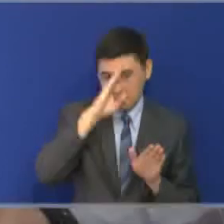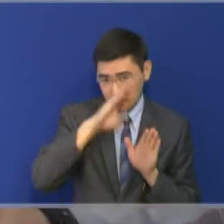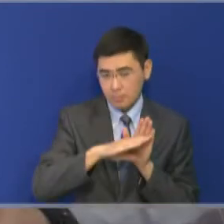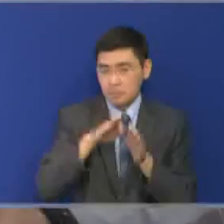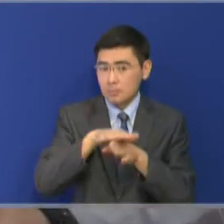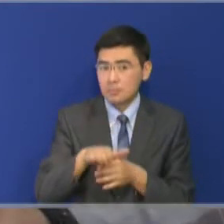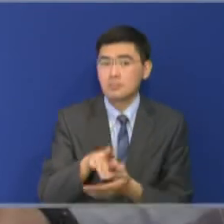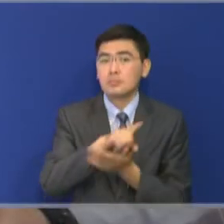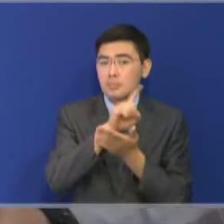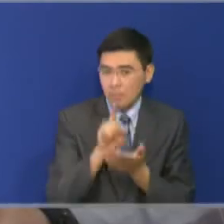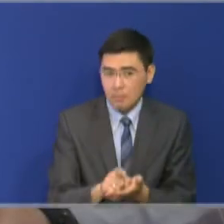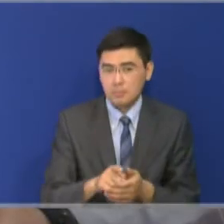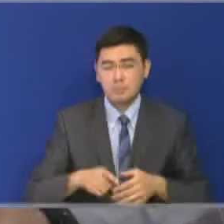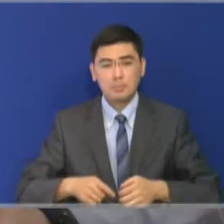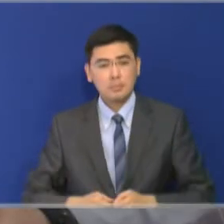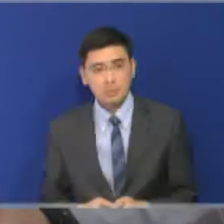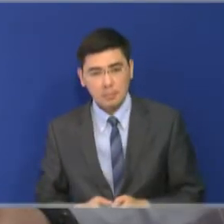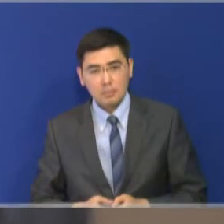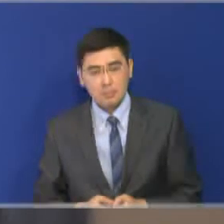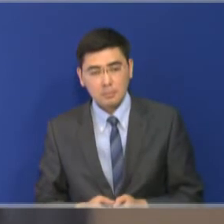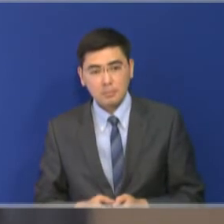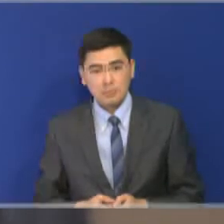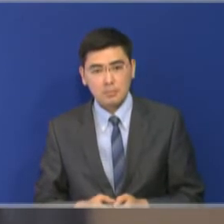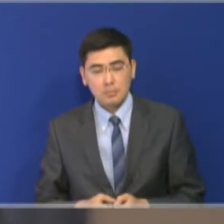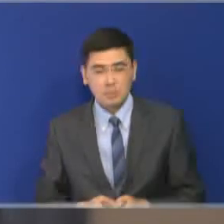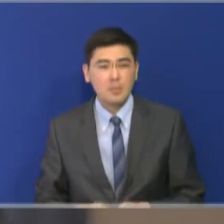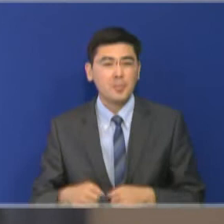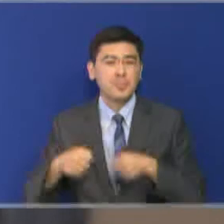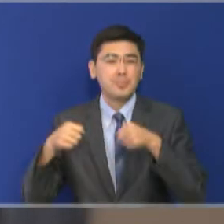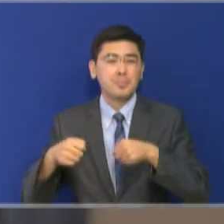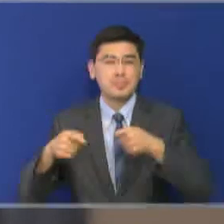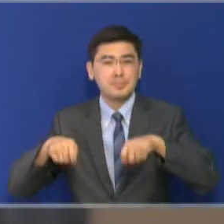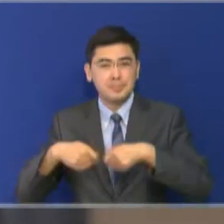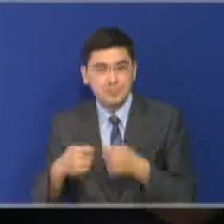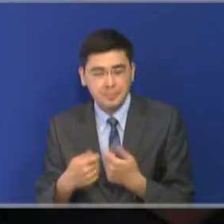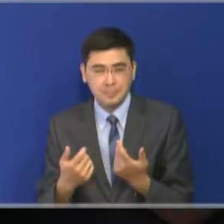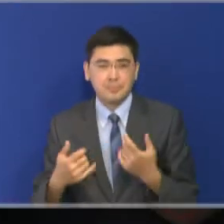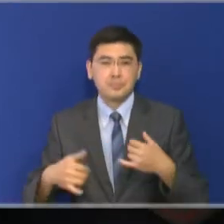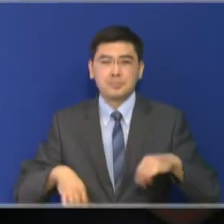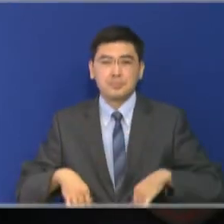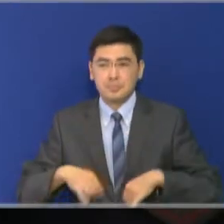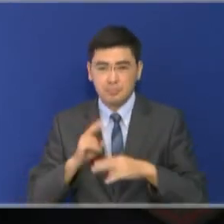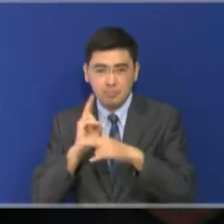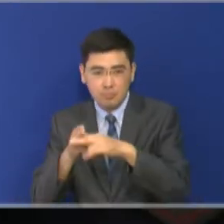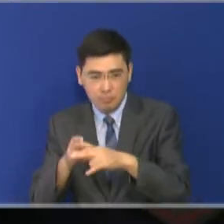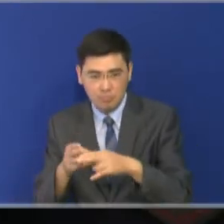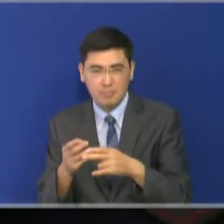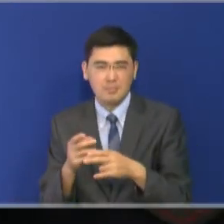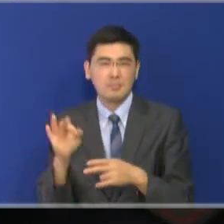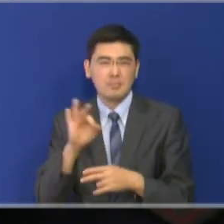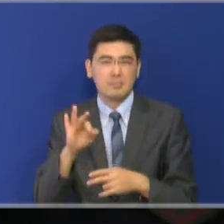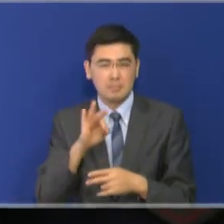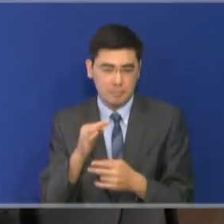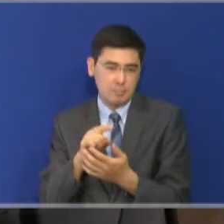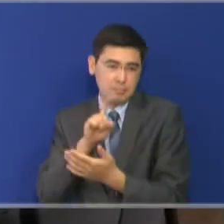айтылды. Жиын барысында басқарма қызметкерлері арасында құқық бұзушылық пен қылмыстардың алдын алу мәселелері көтерілді.